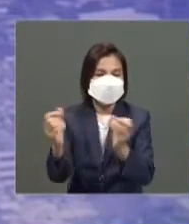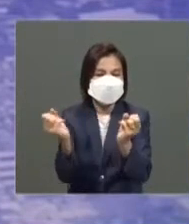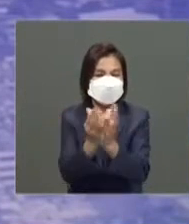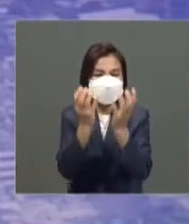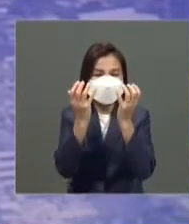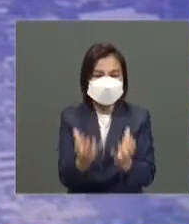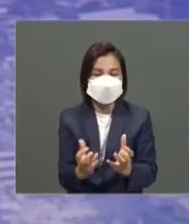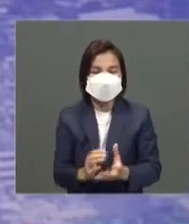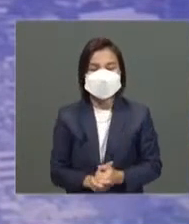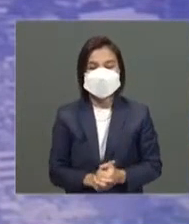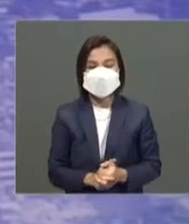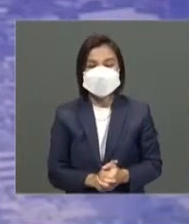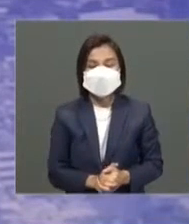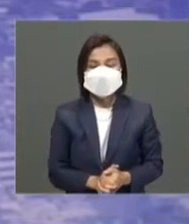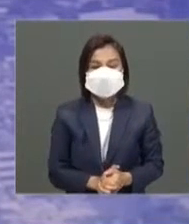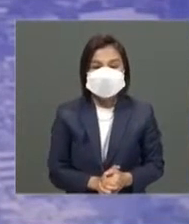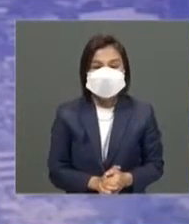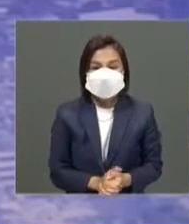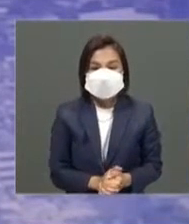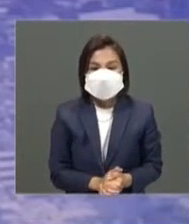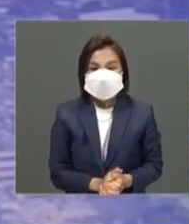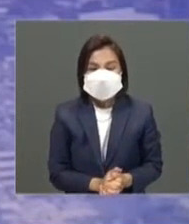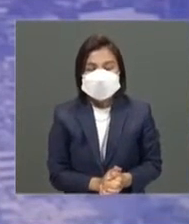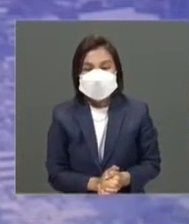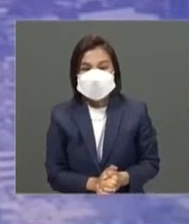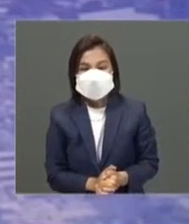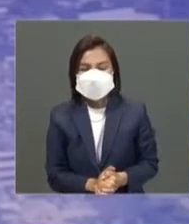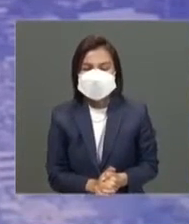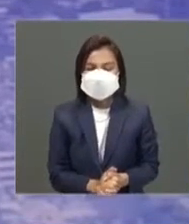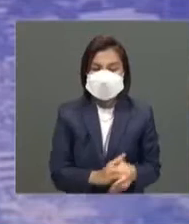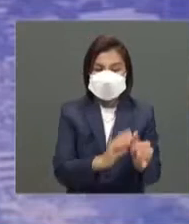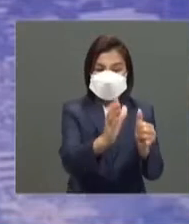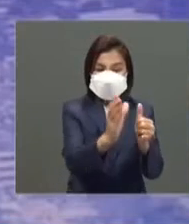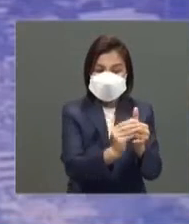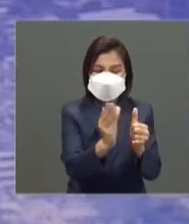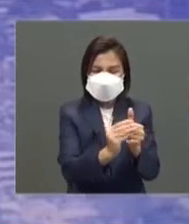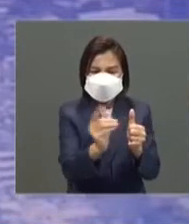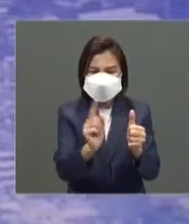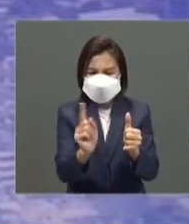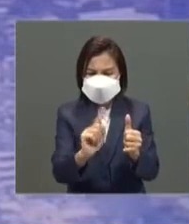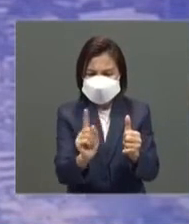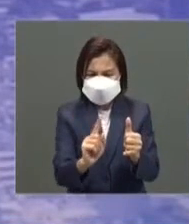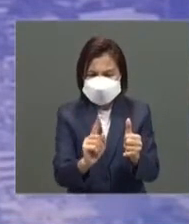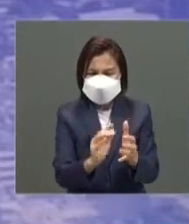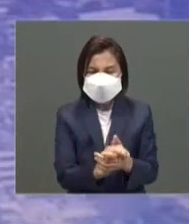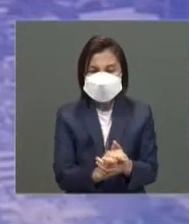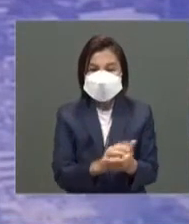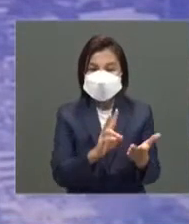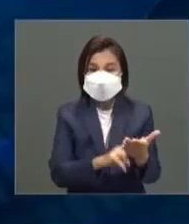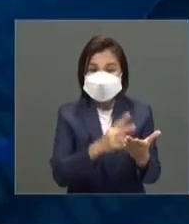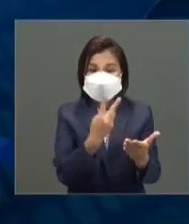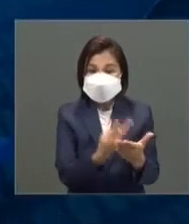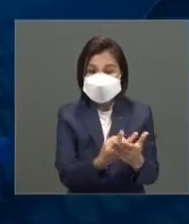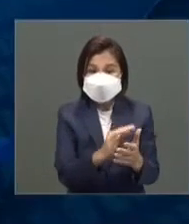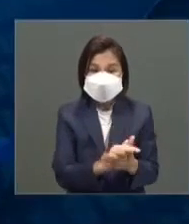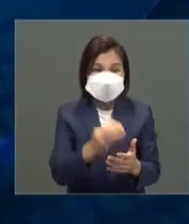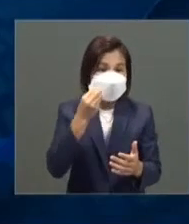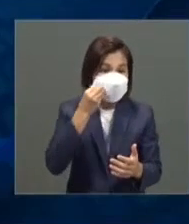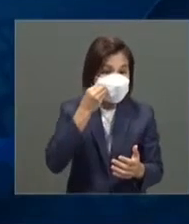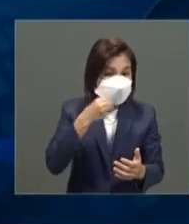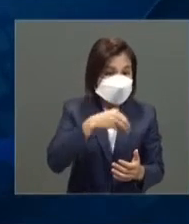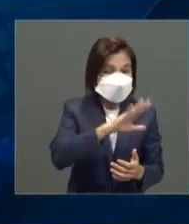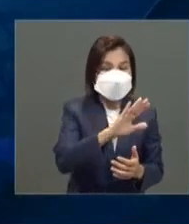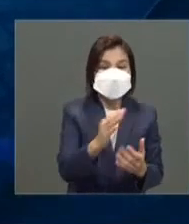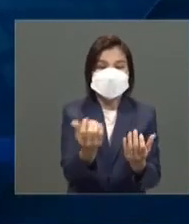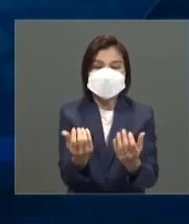ษณะของการติดเชื้ออันนี้มีรูปรถขึ้นมาเนี่ยหมายถึงว่าเราเขากลับไปยังบ้านเขาน